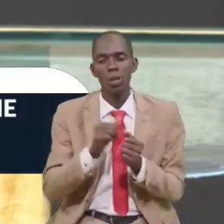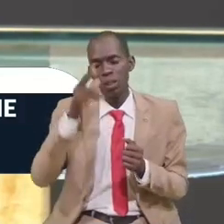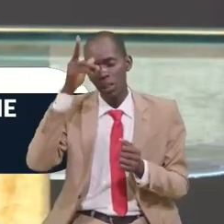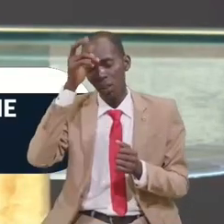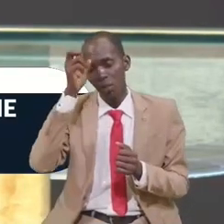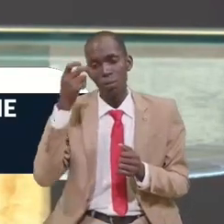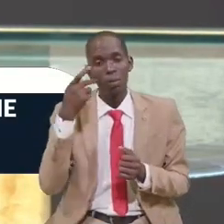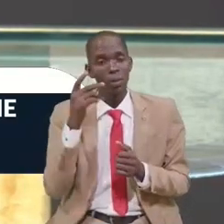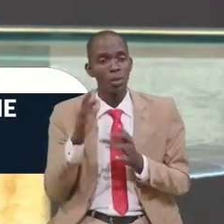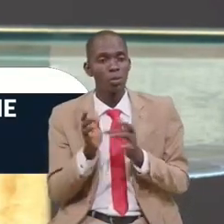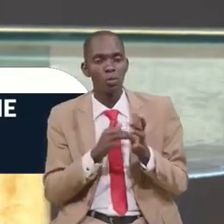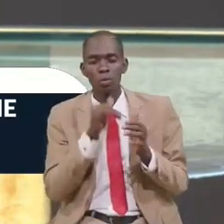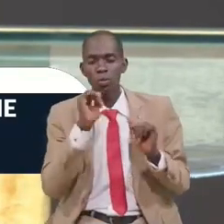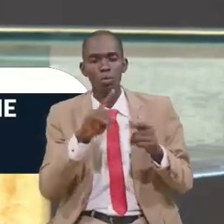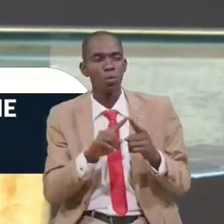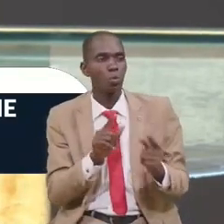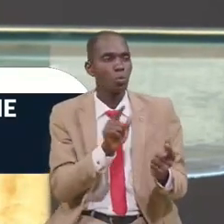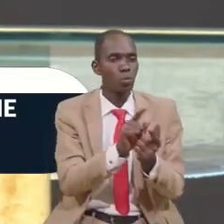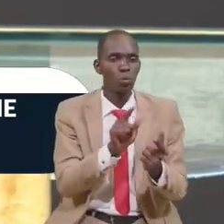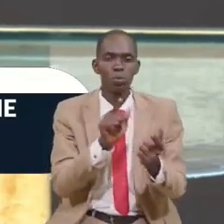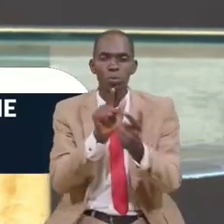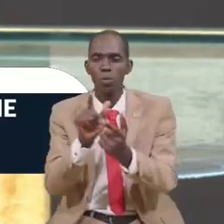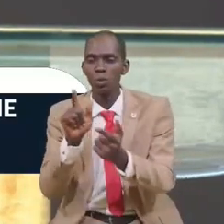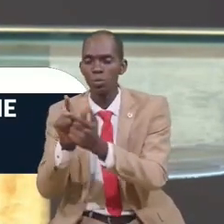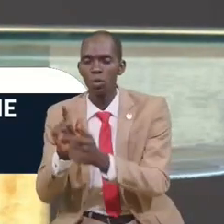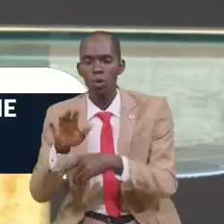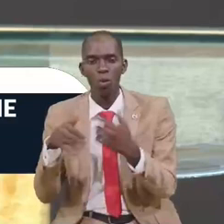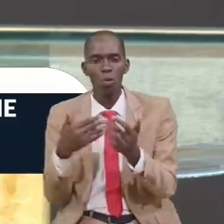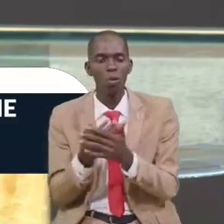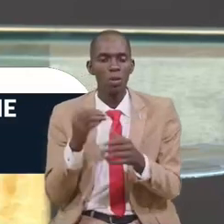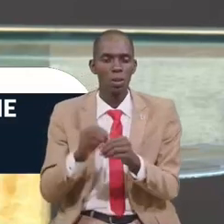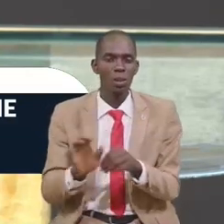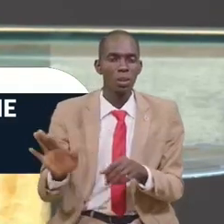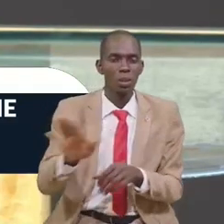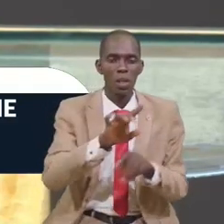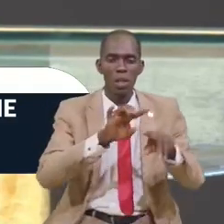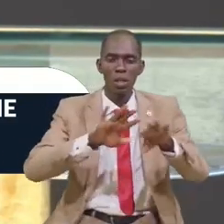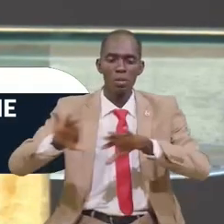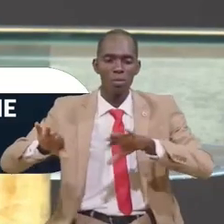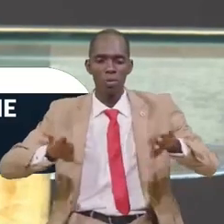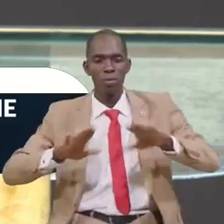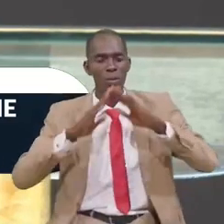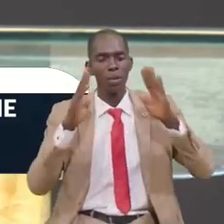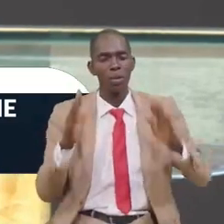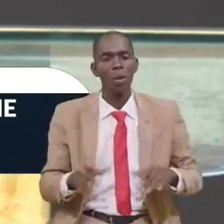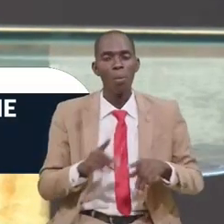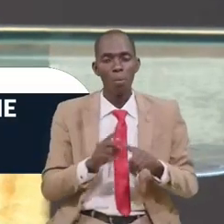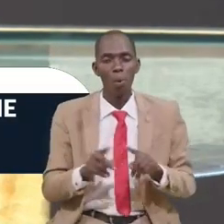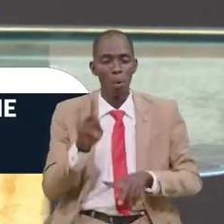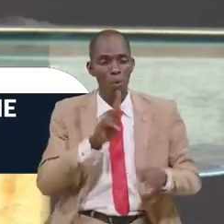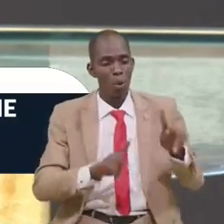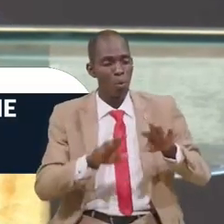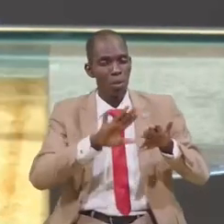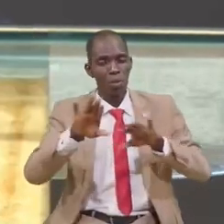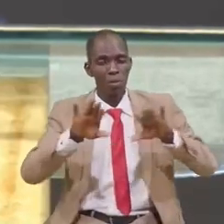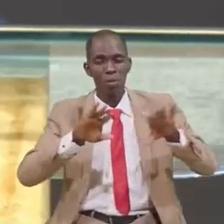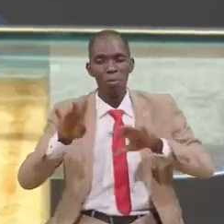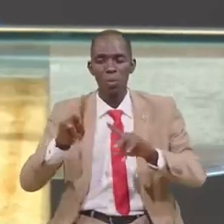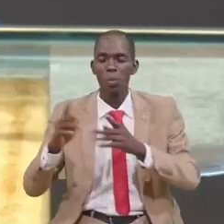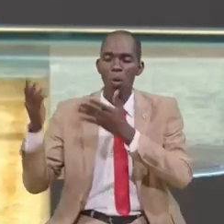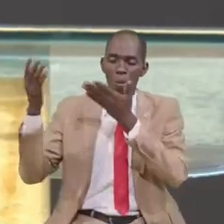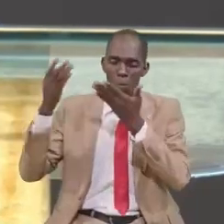maisons, mais on lui amena tous les malades. C'est-à-dire ceux qui